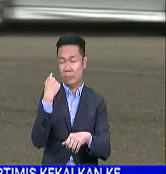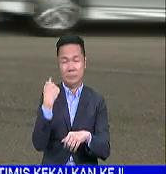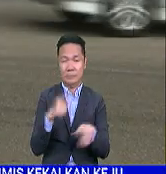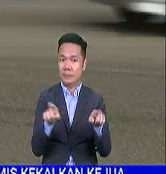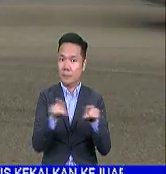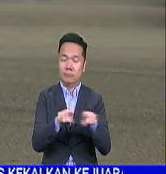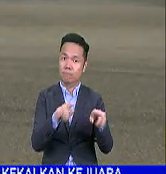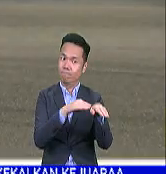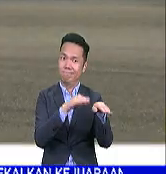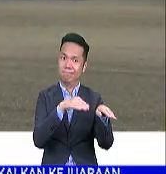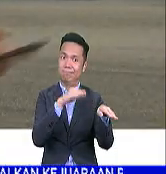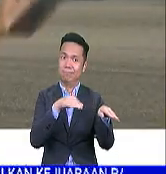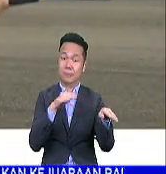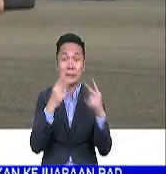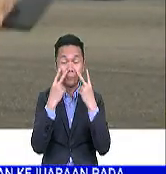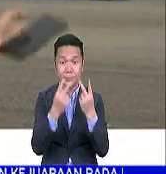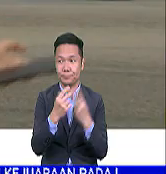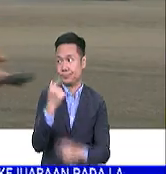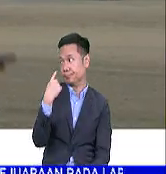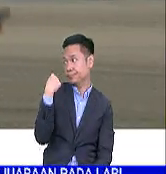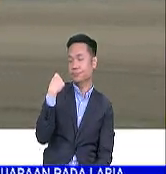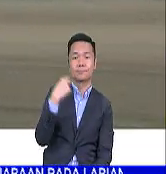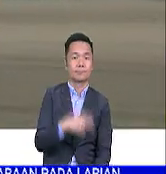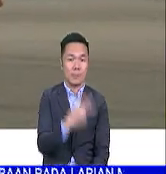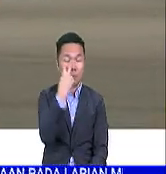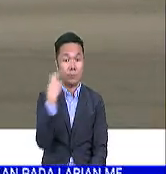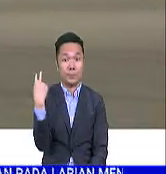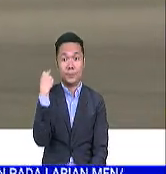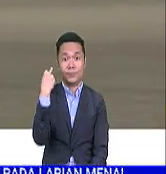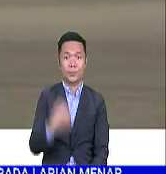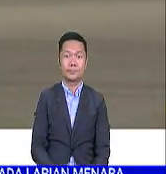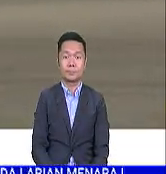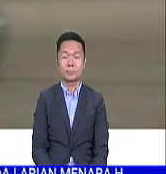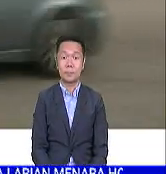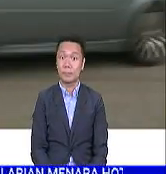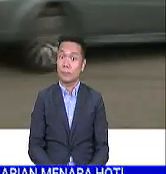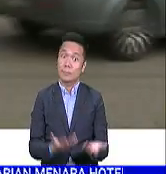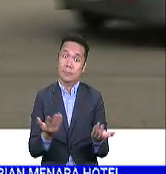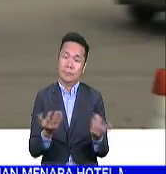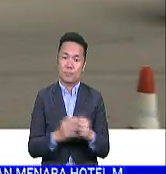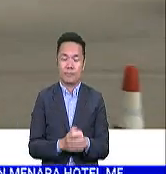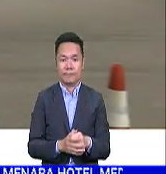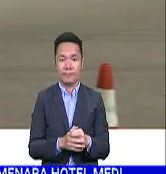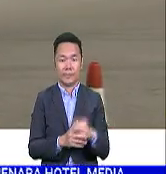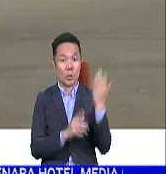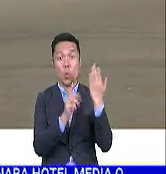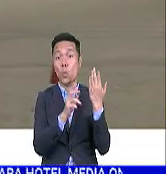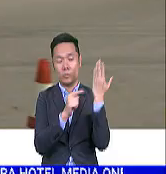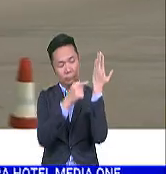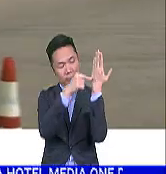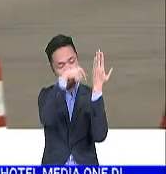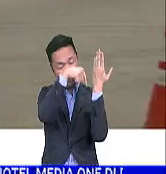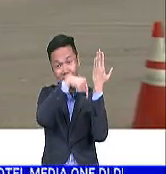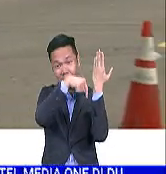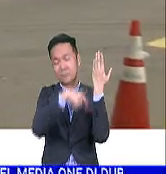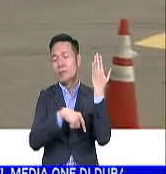1 tengah hari tadi. Di mana jika anda dapat perhatikan di bahagian belakang saya pada ketika ini, keadaan trafik dari arah utara menghala ke